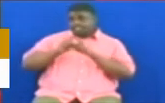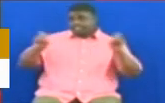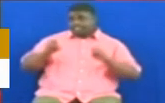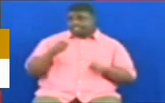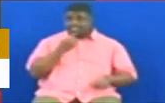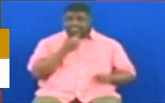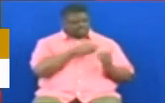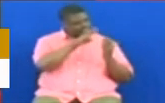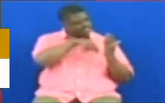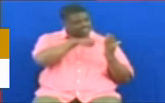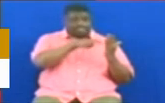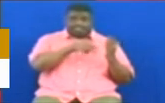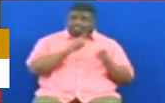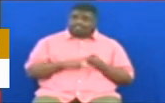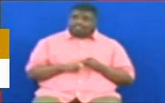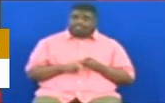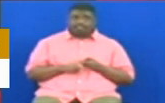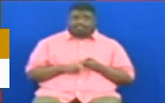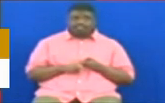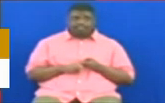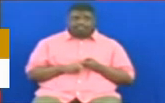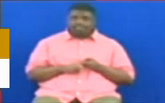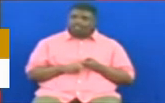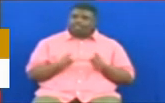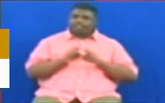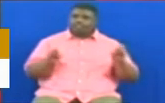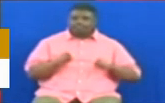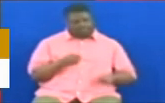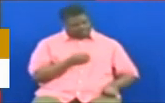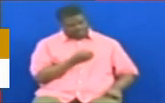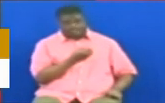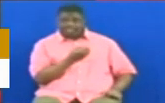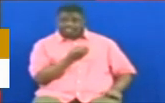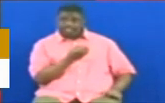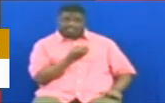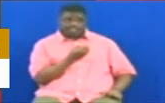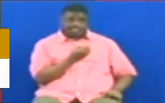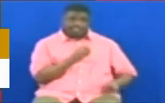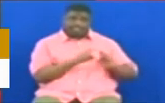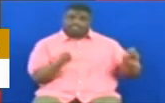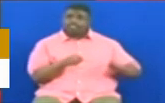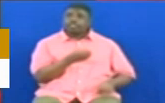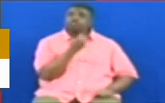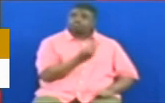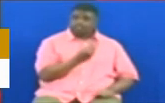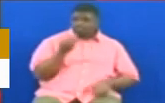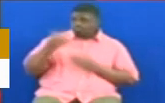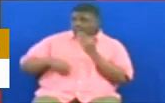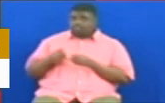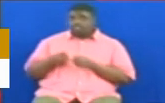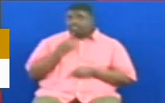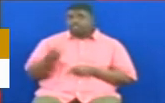isomeke katika kifungu cha 15 kifungu cha pili, sentensi ile ya pili kutoka mwisho